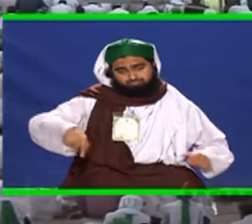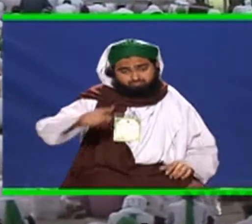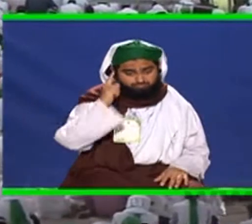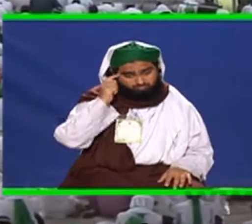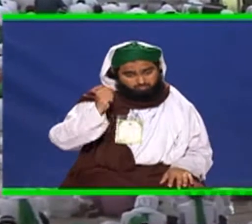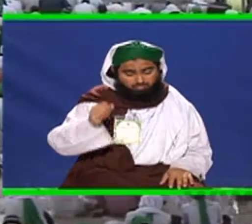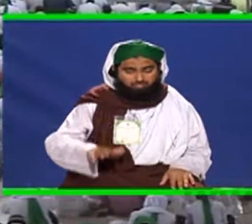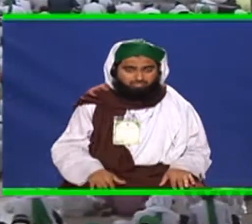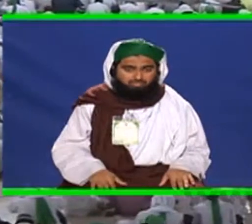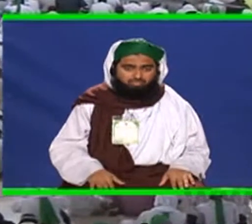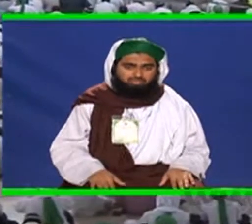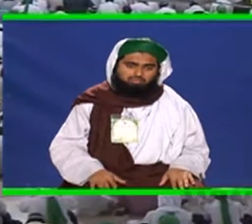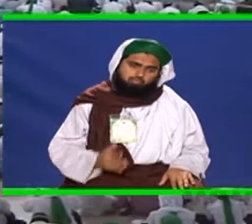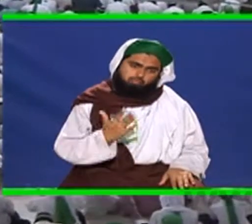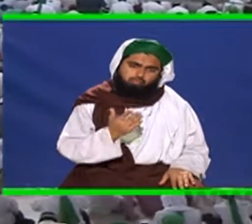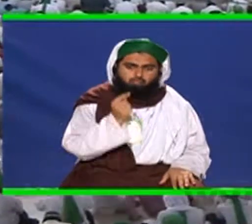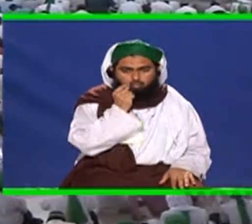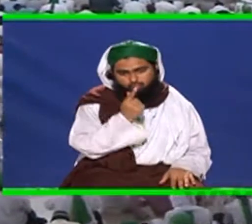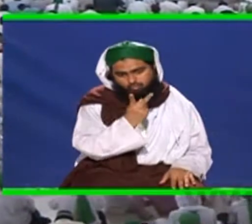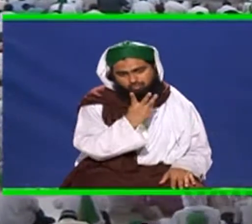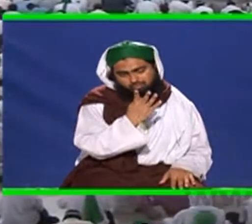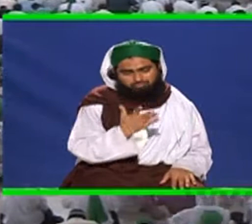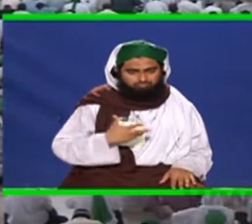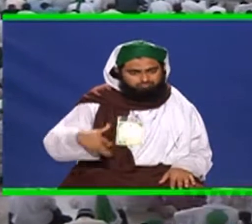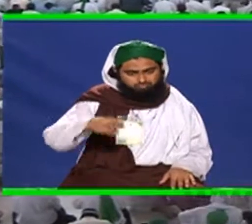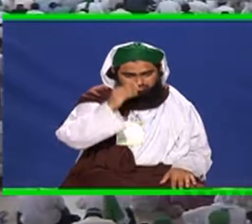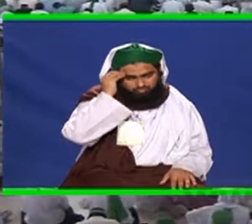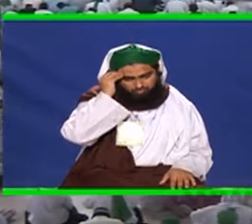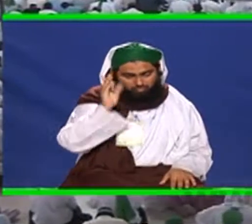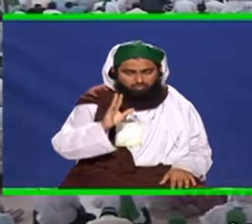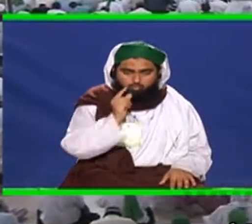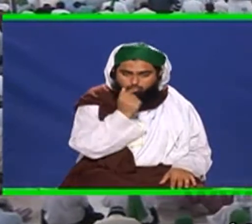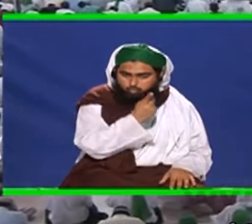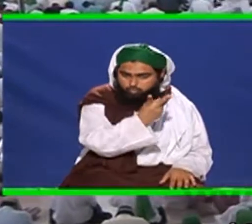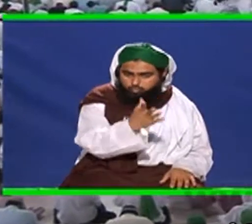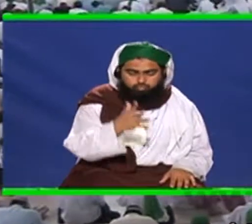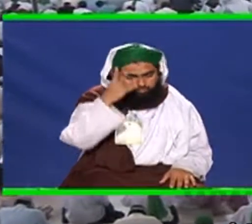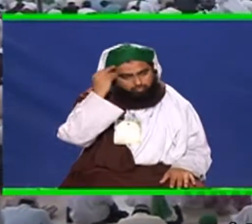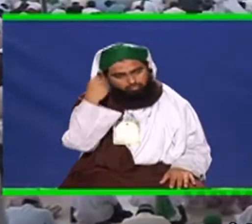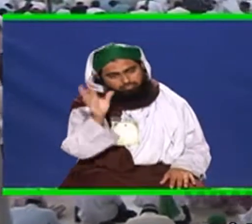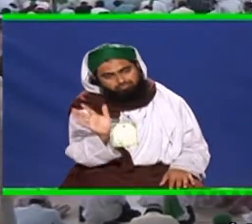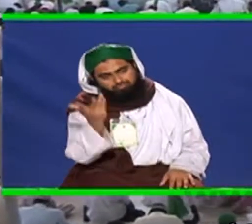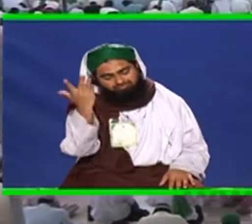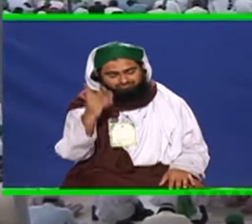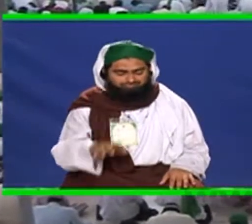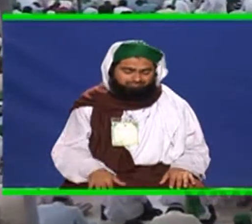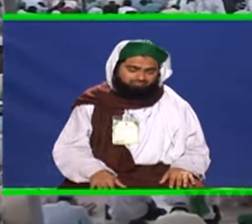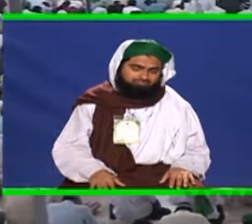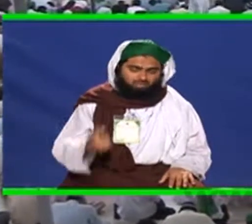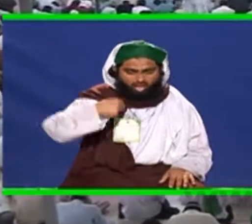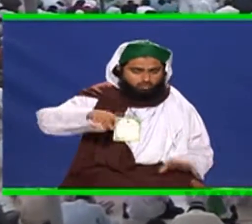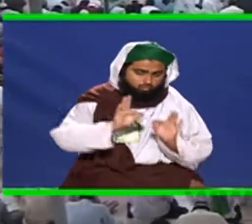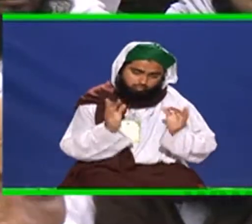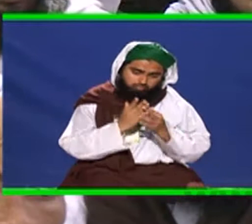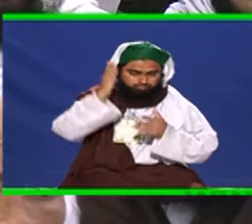बात है कि 10%, 5-7% प्यारे इस्लामी भाइयों को याद है, बाकी अक्सरियत को याद नहीं है। देखो सारे याद में